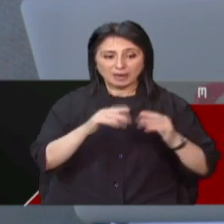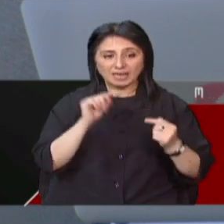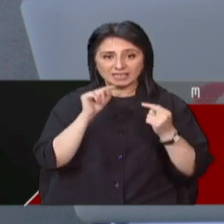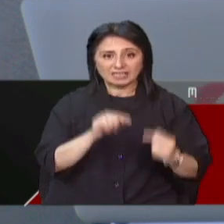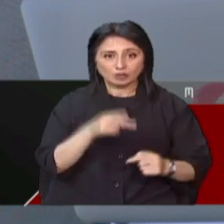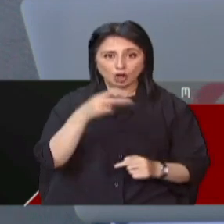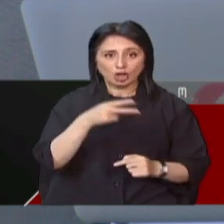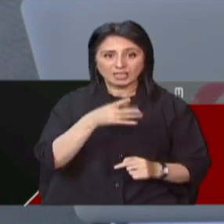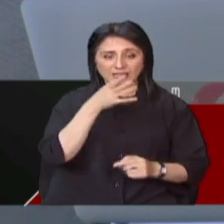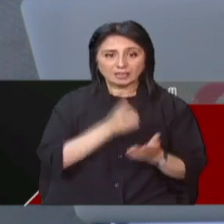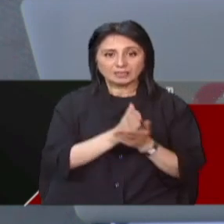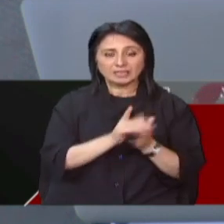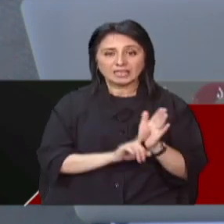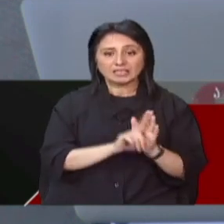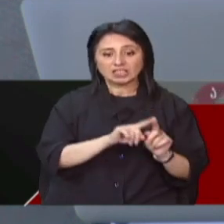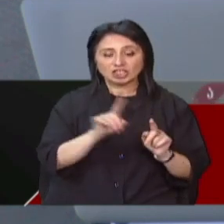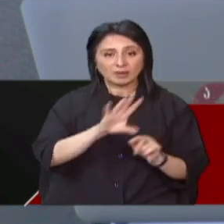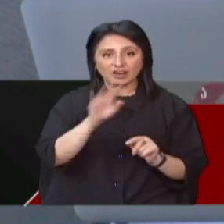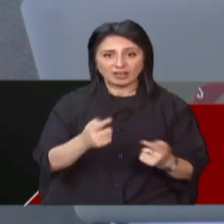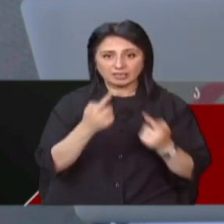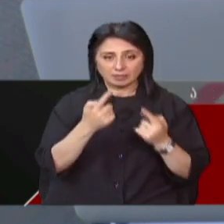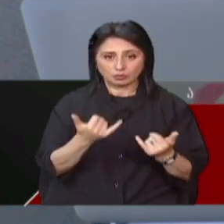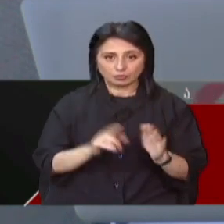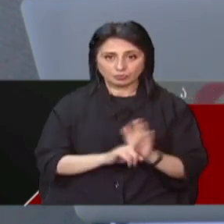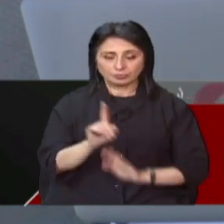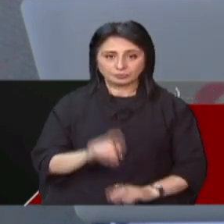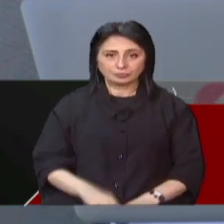tsinaagmdeg 2000-iani tslebis dasatsqisis shemdeg qvelaze mashtaburia.